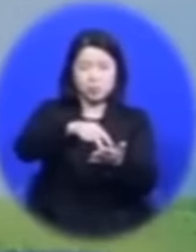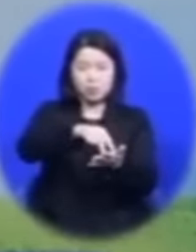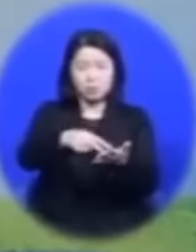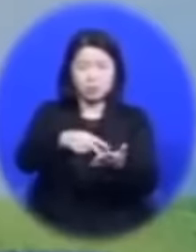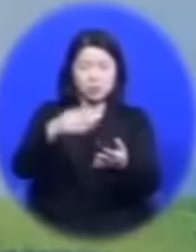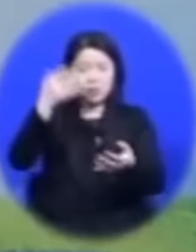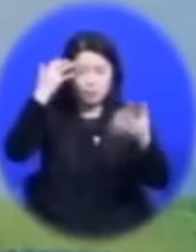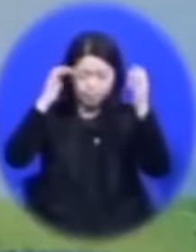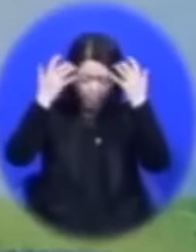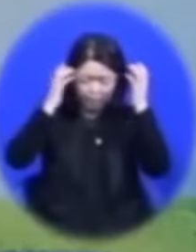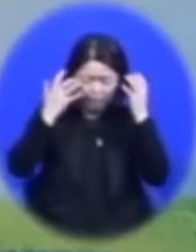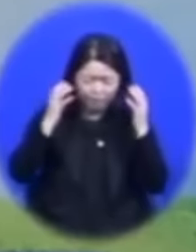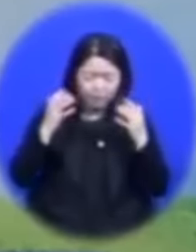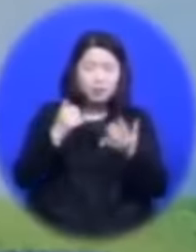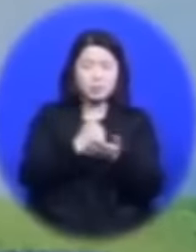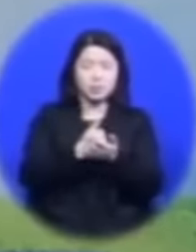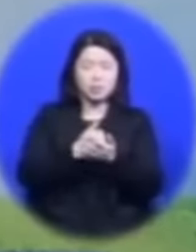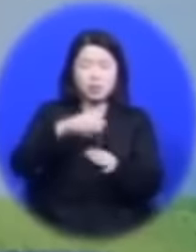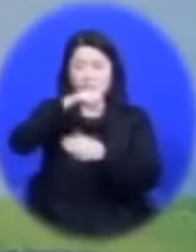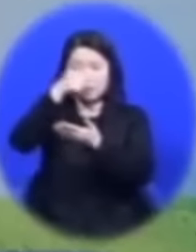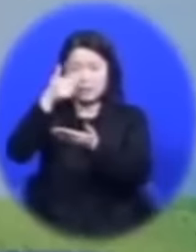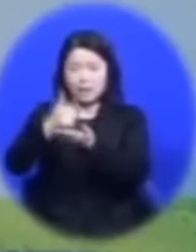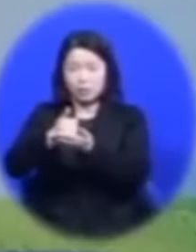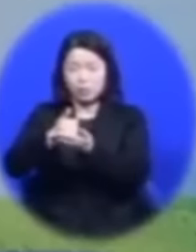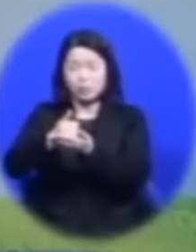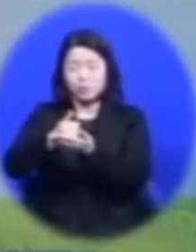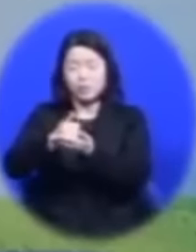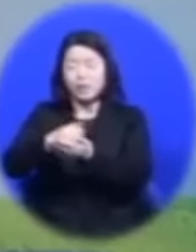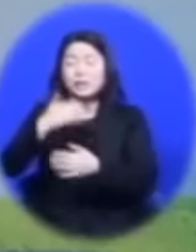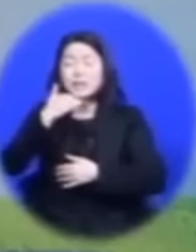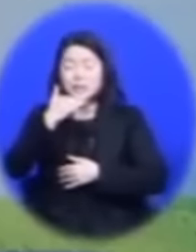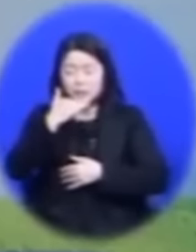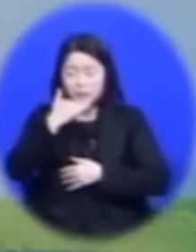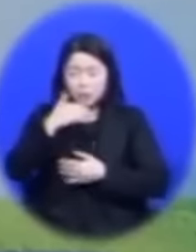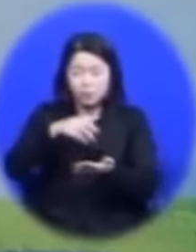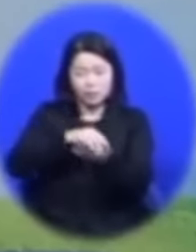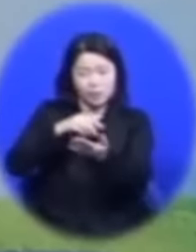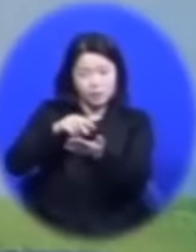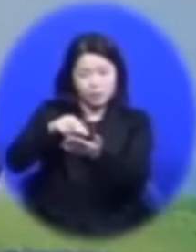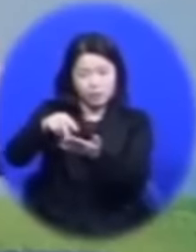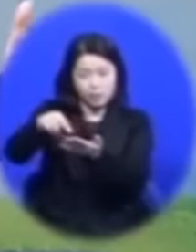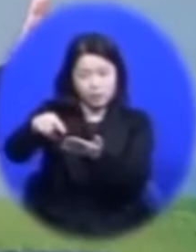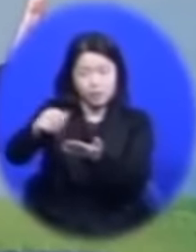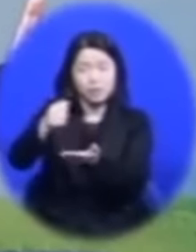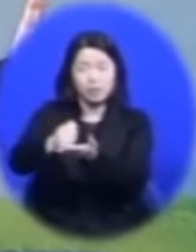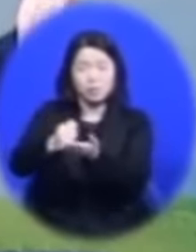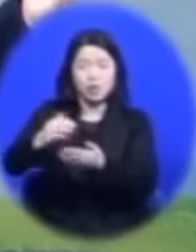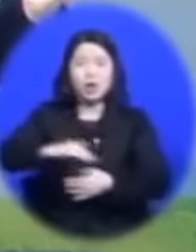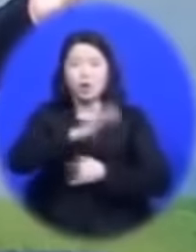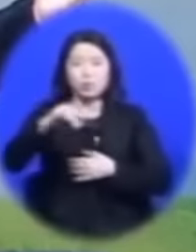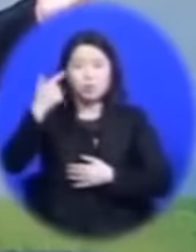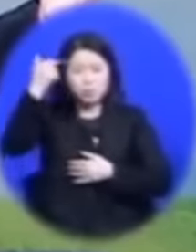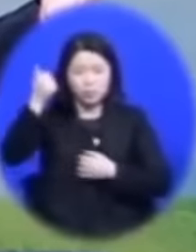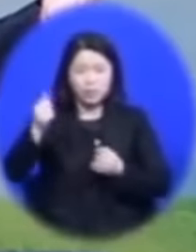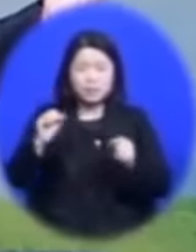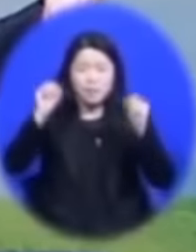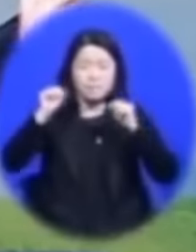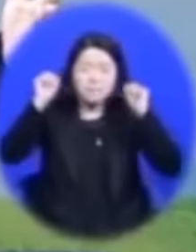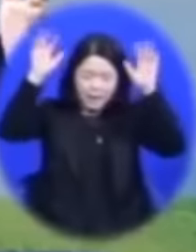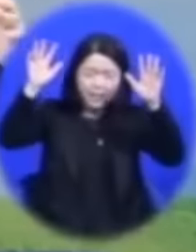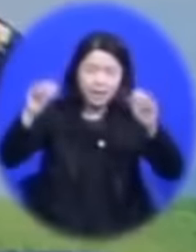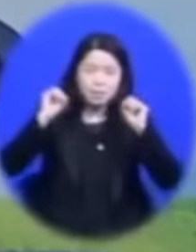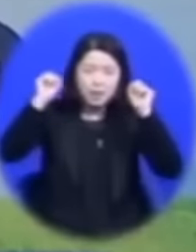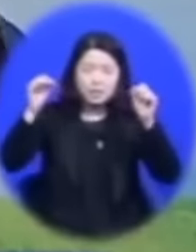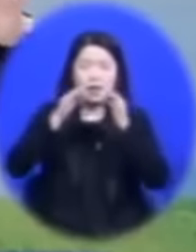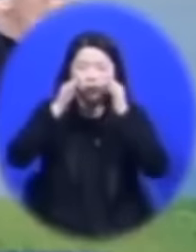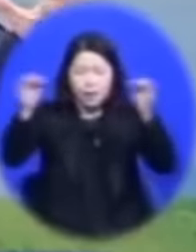그리고 결국 장로님들이 있는 데까지 도달하니까 장로님들이 우리 목사님 만세 하고 소리